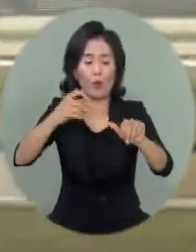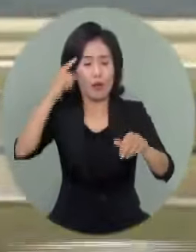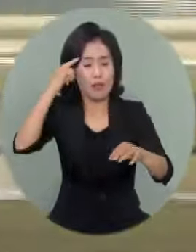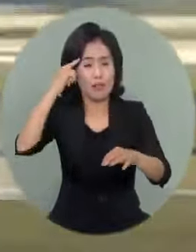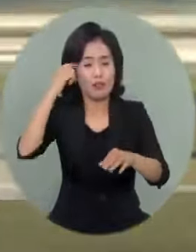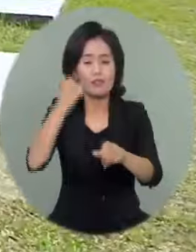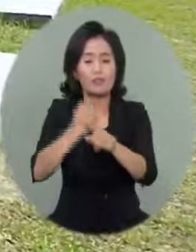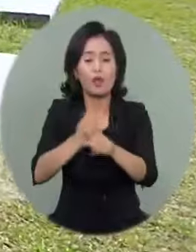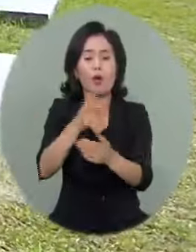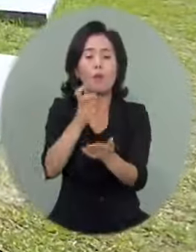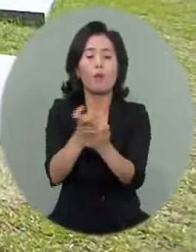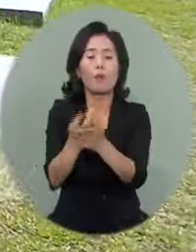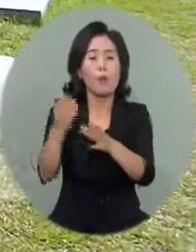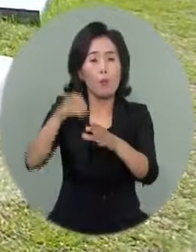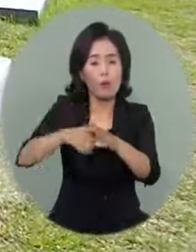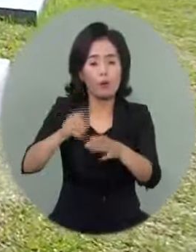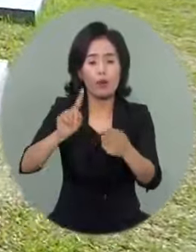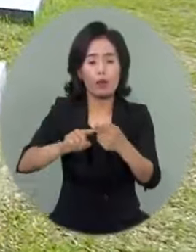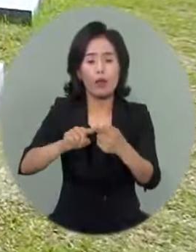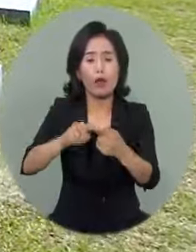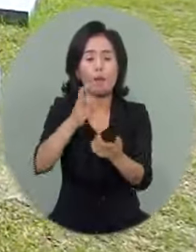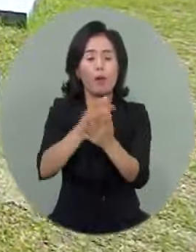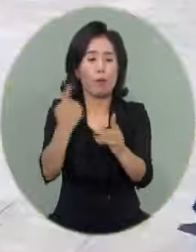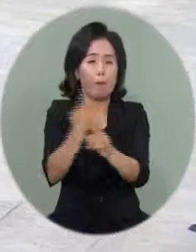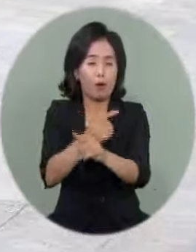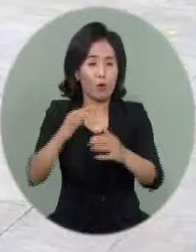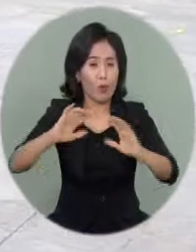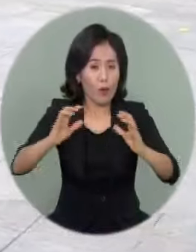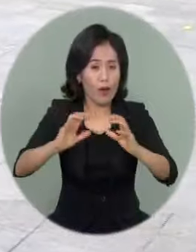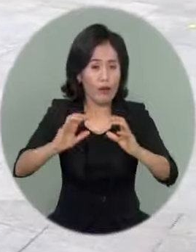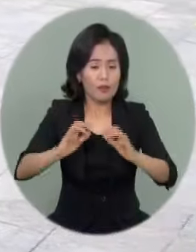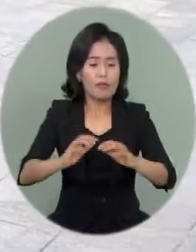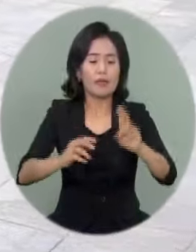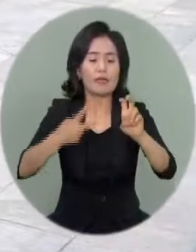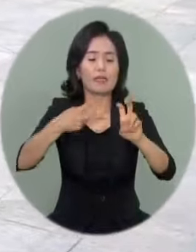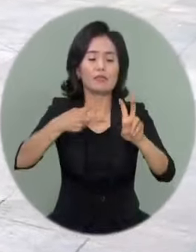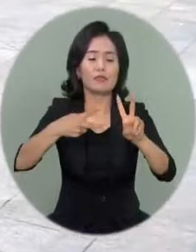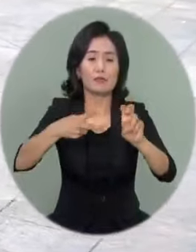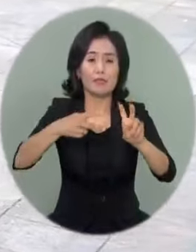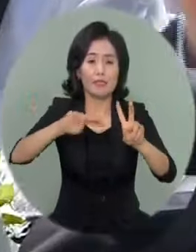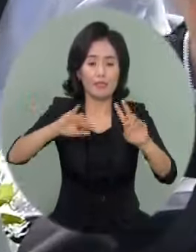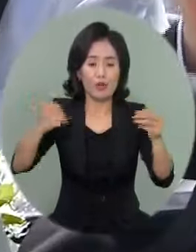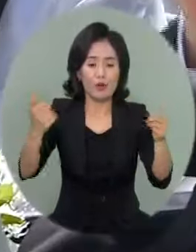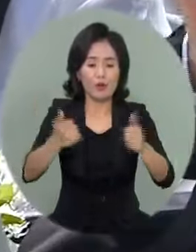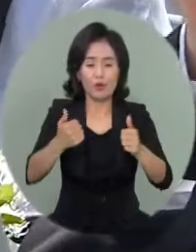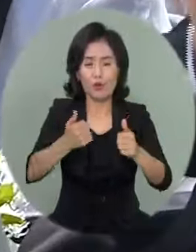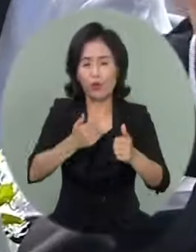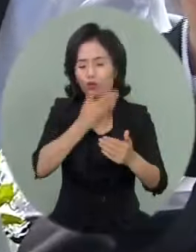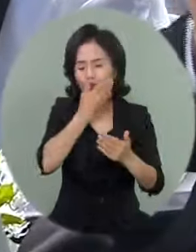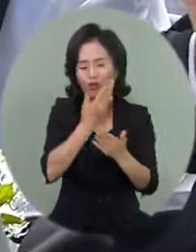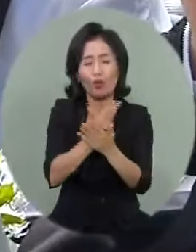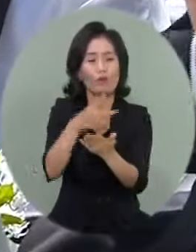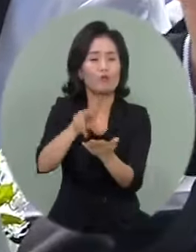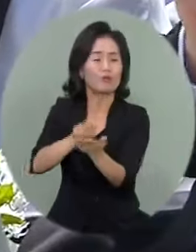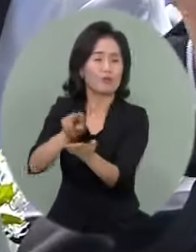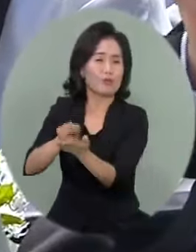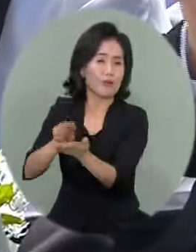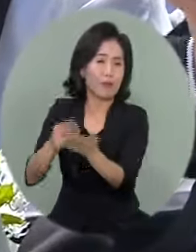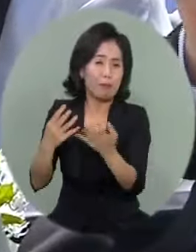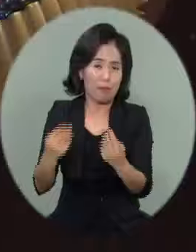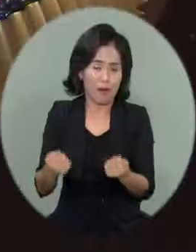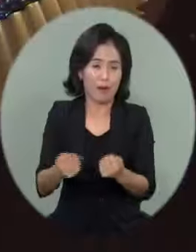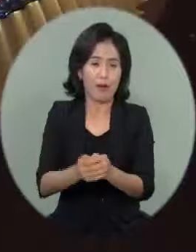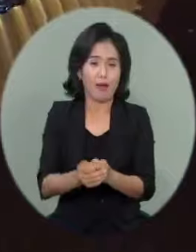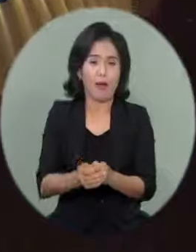정신을 헌법 전문에 담기 위한 개헌논의 등 22대 국회 앞에 노인 지역 현안 법안이 적지 않습니다